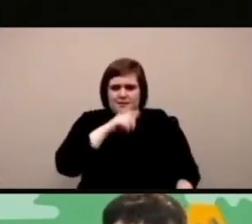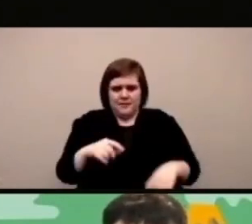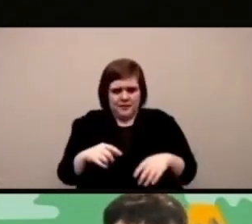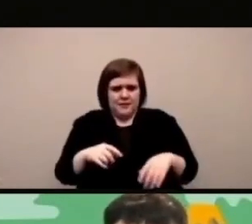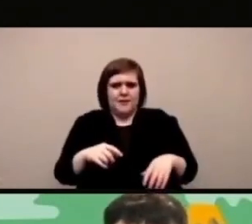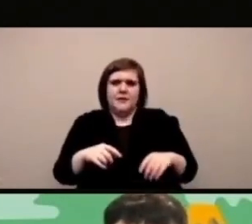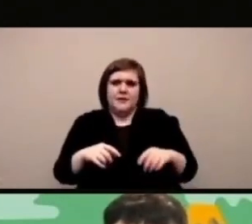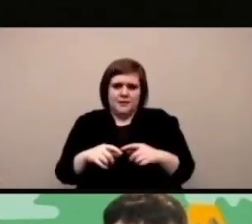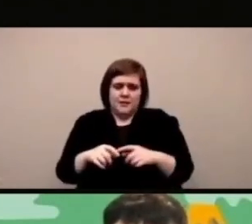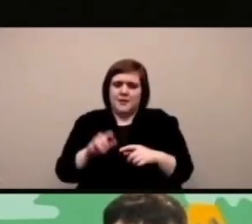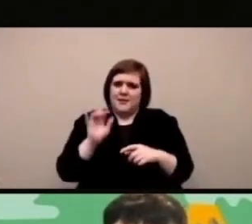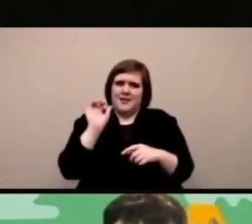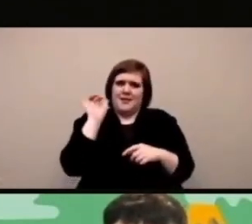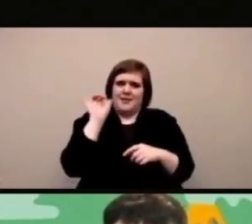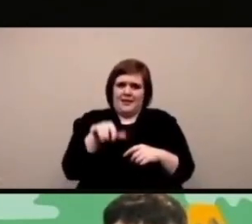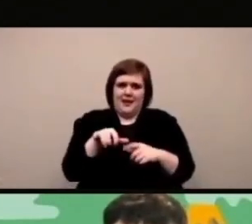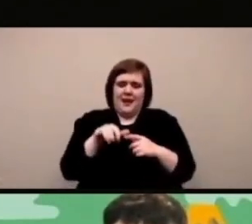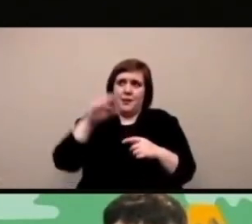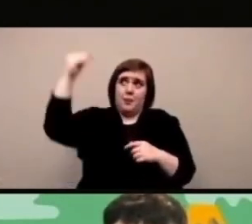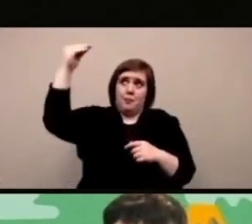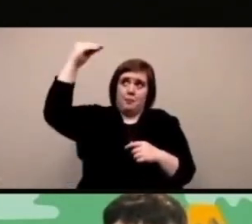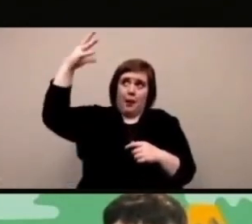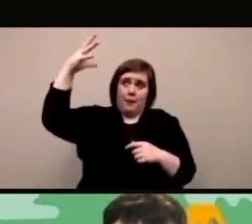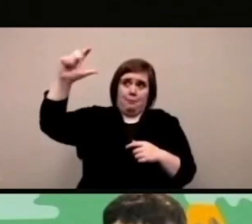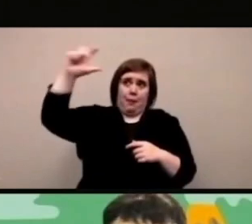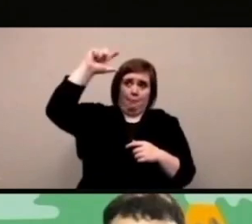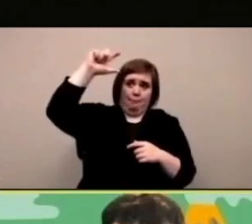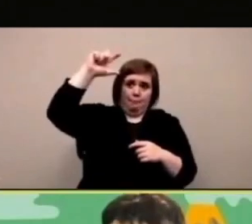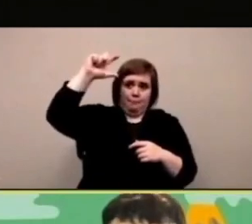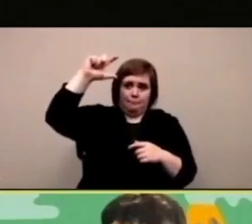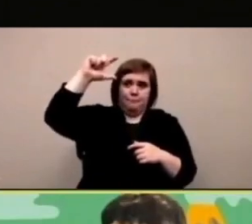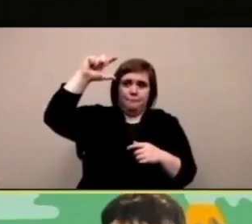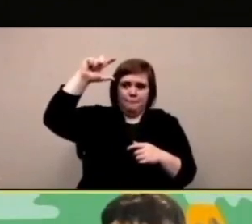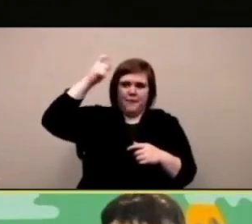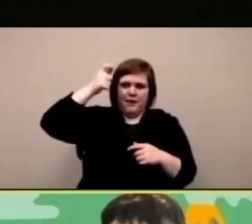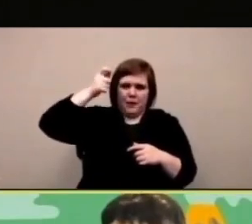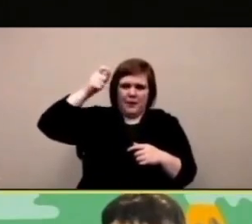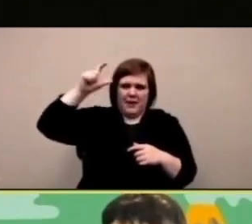が私をフォローするというアイディアを考えました